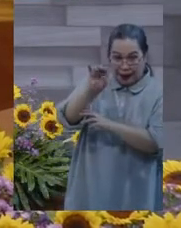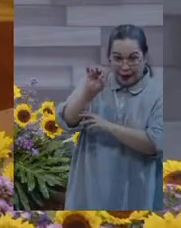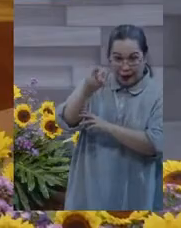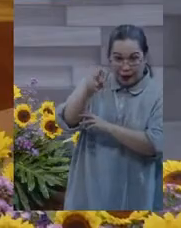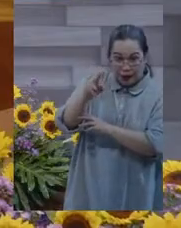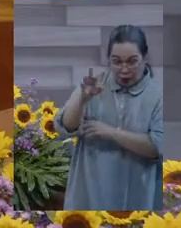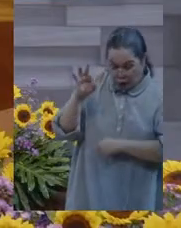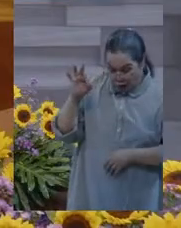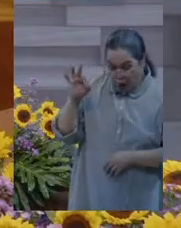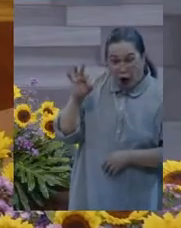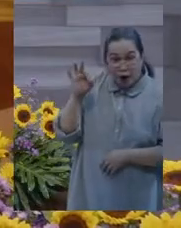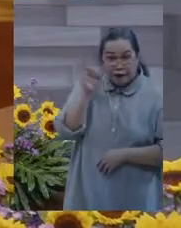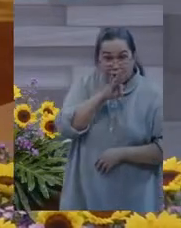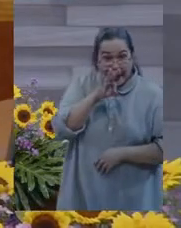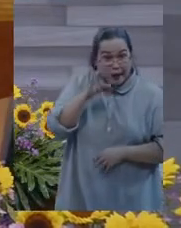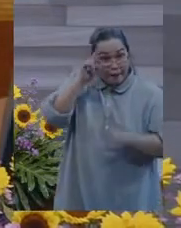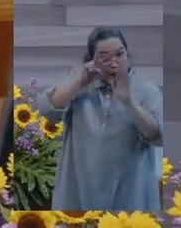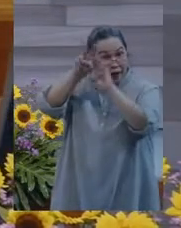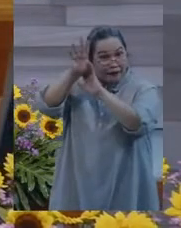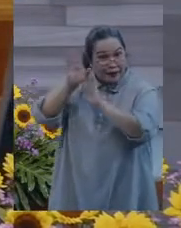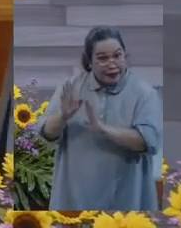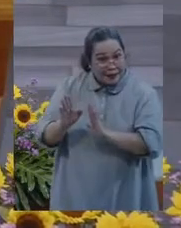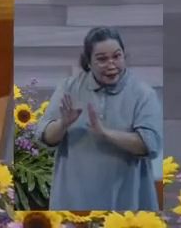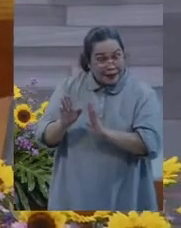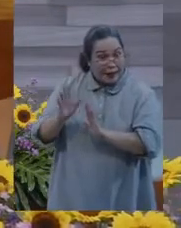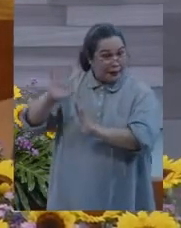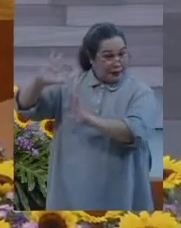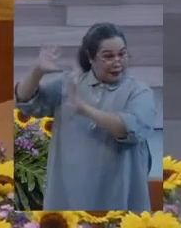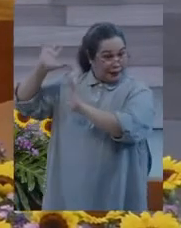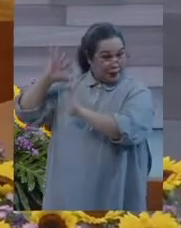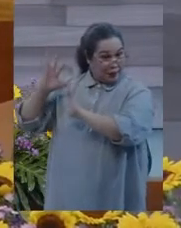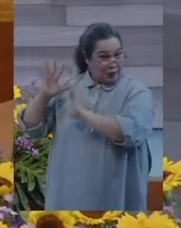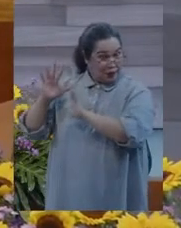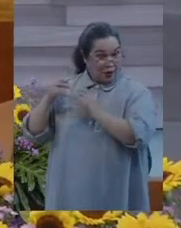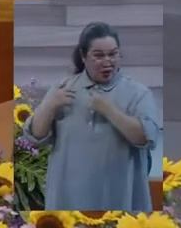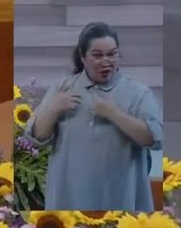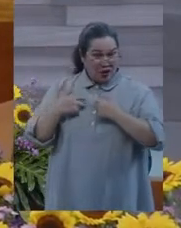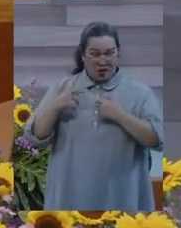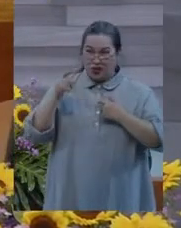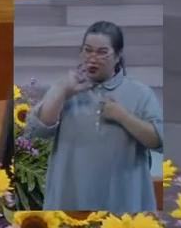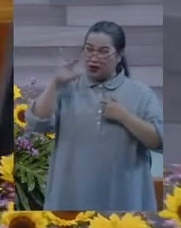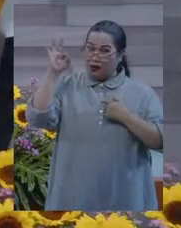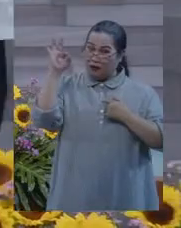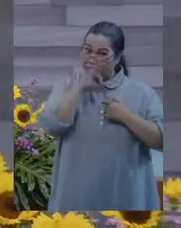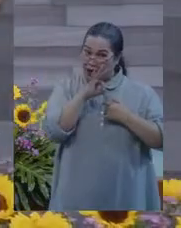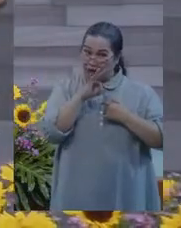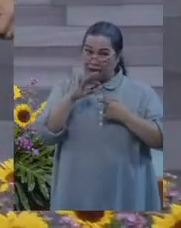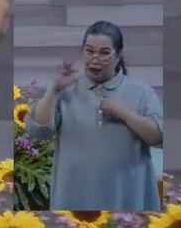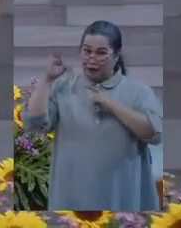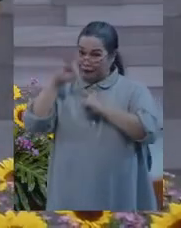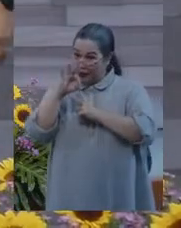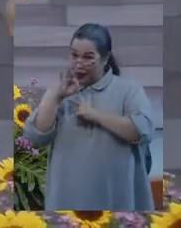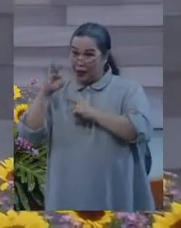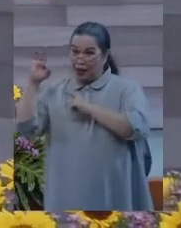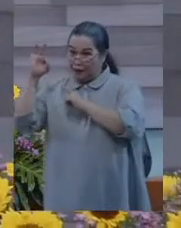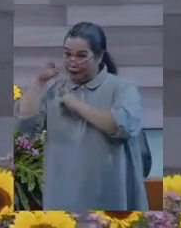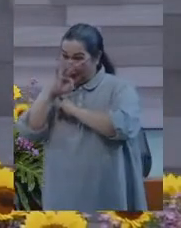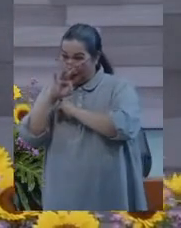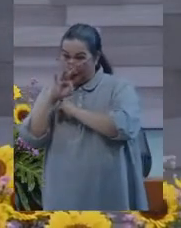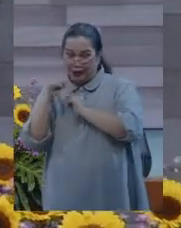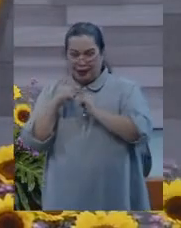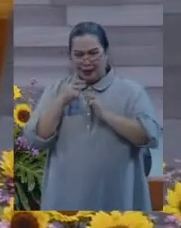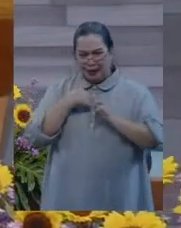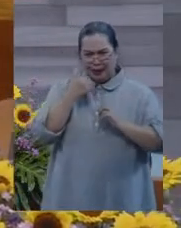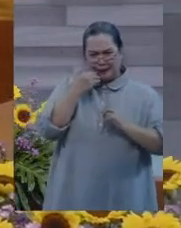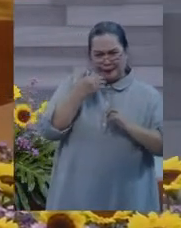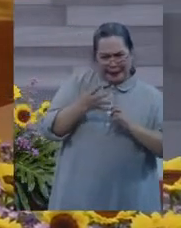mga bulang propetang ito, itong mga ulap na walang tubig, itong mga puno na walang bunga, na walang ugat,